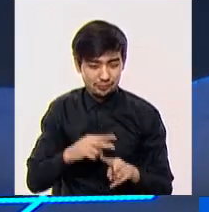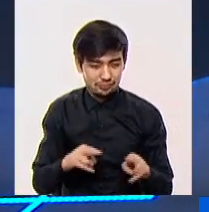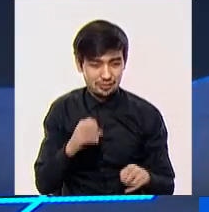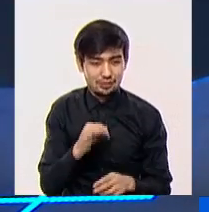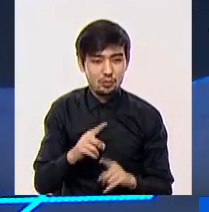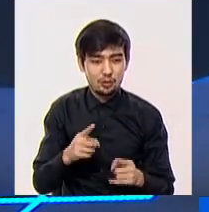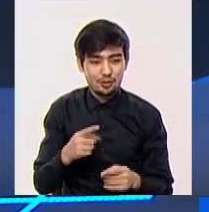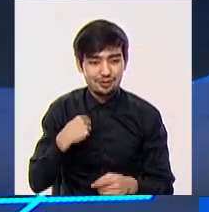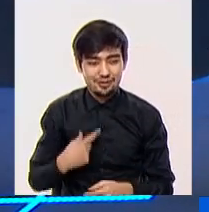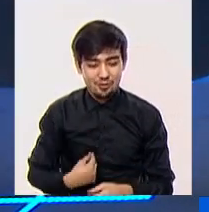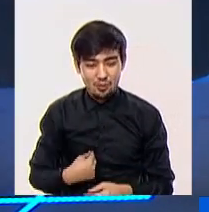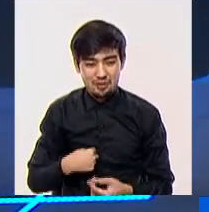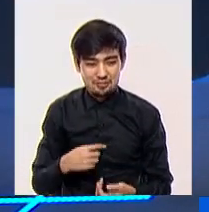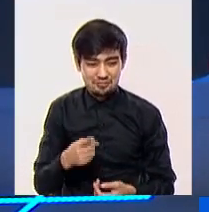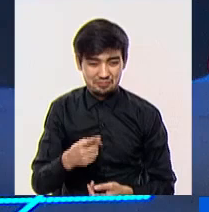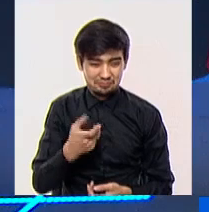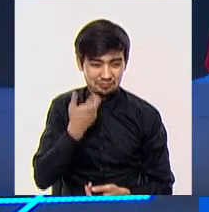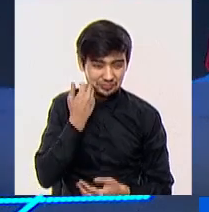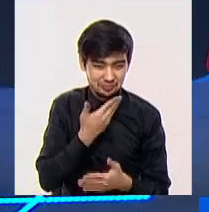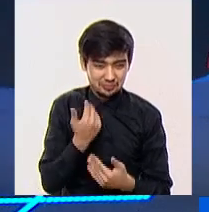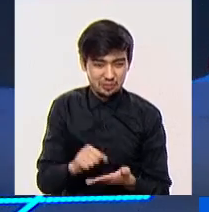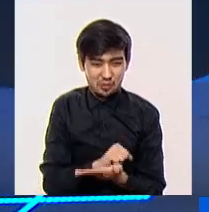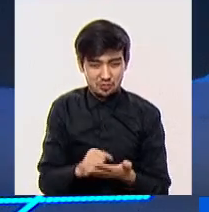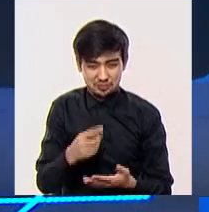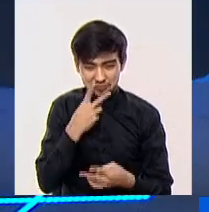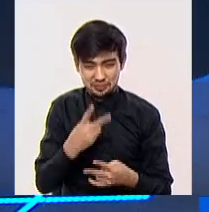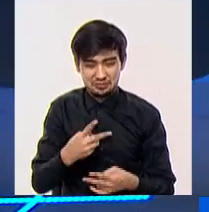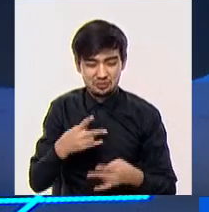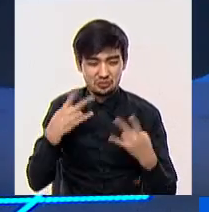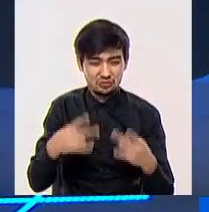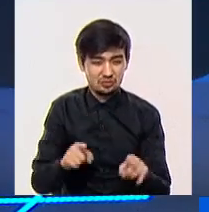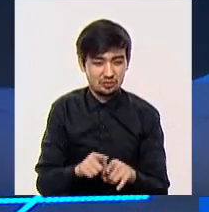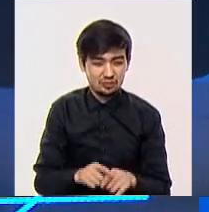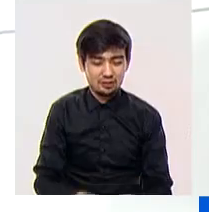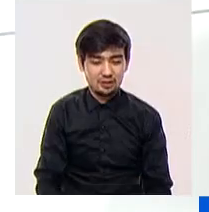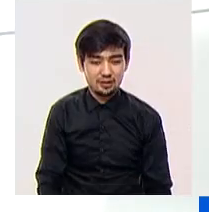Так почему диплом оказывается бесполезным в жизни документом? Узнавала Индира Кимова.